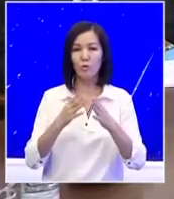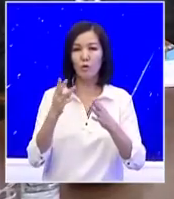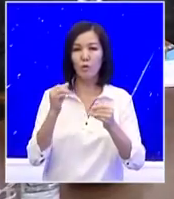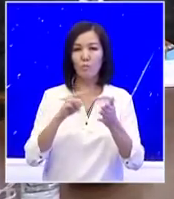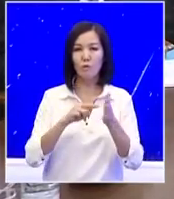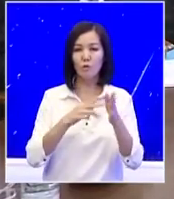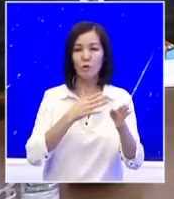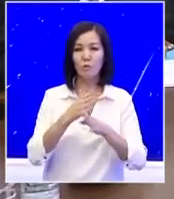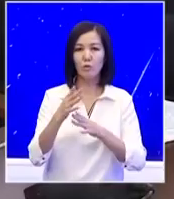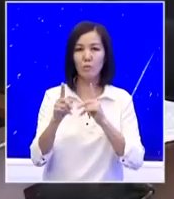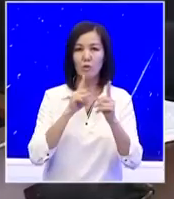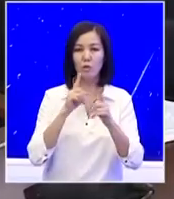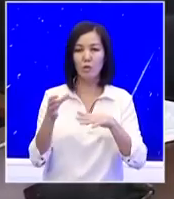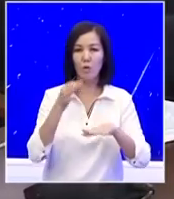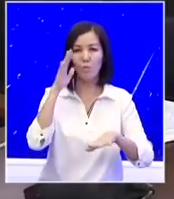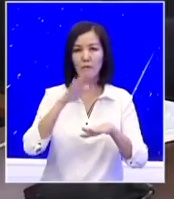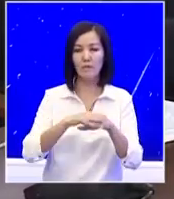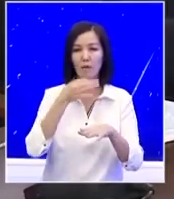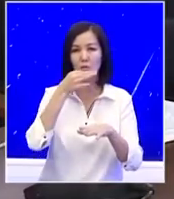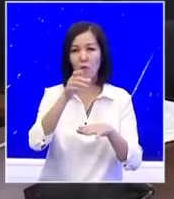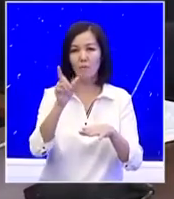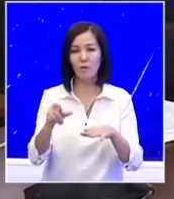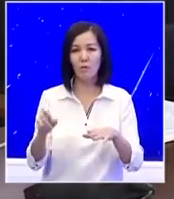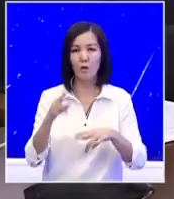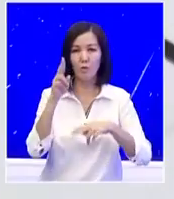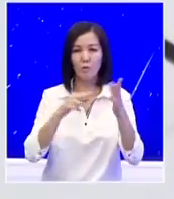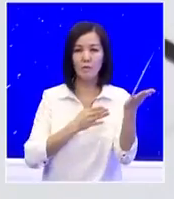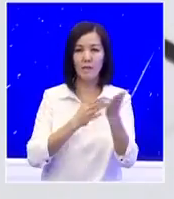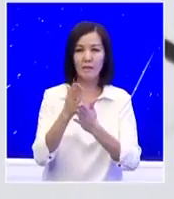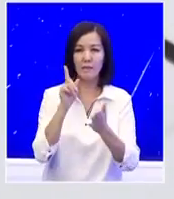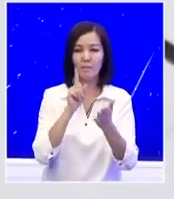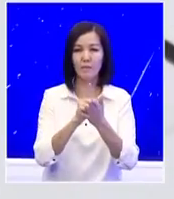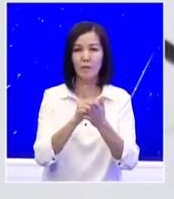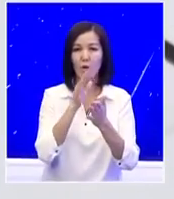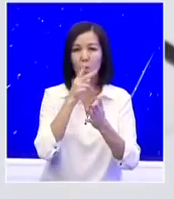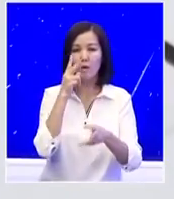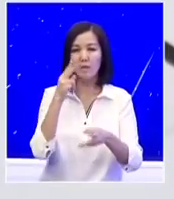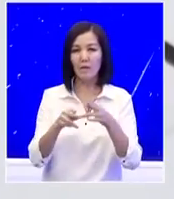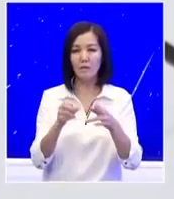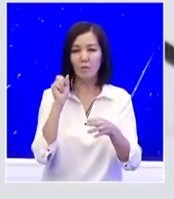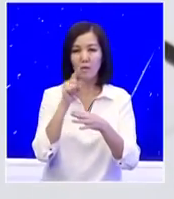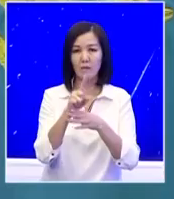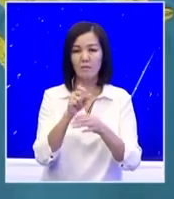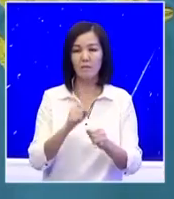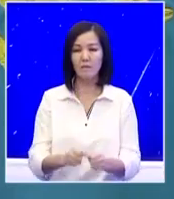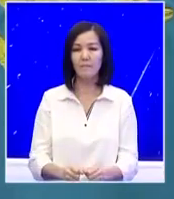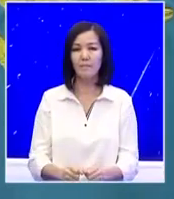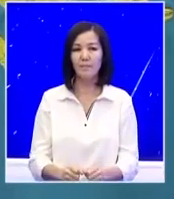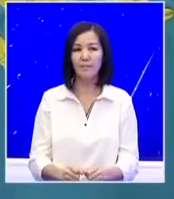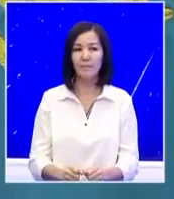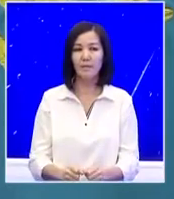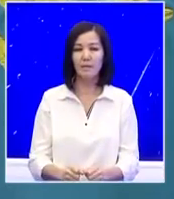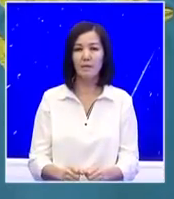есебінен. Селекторлық жиында облыс әкімі жауапты тұлғаларға құрылыс саласындағы бұл міндетті мерзімінде орындауды қадап айтты.